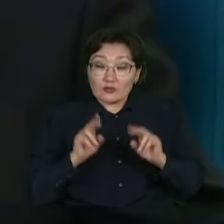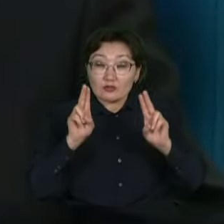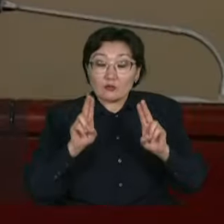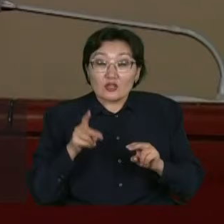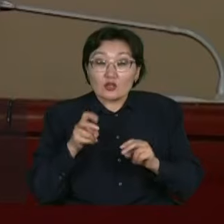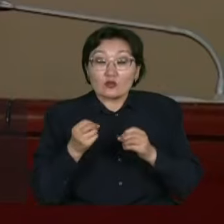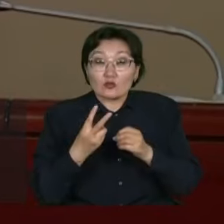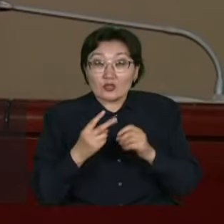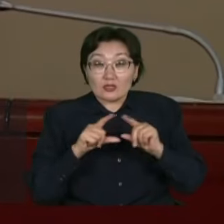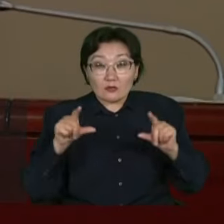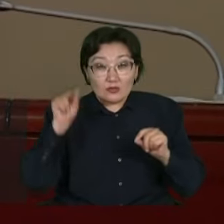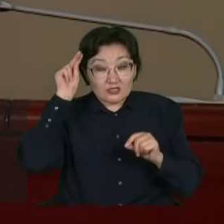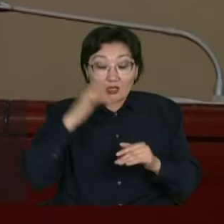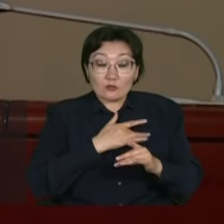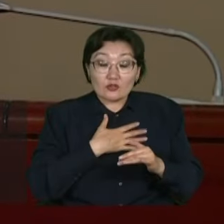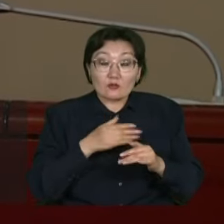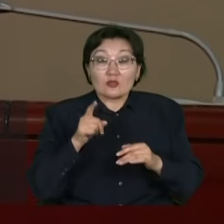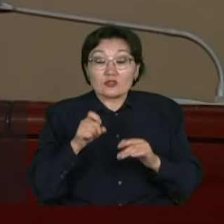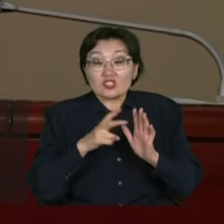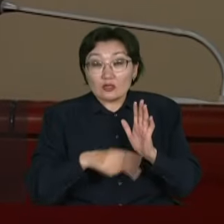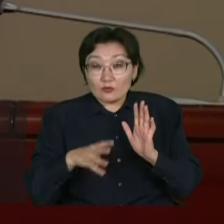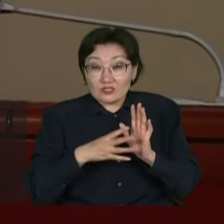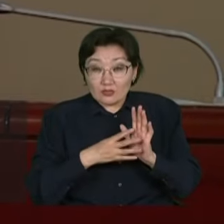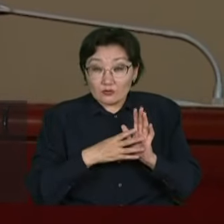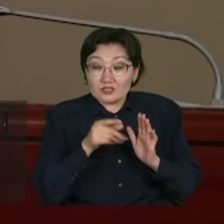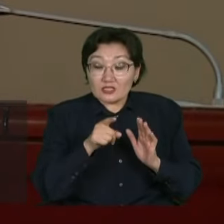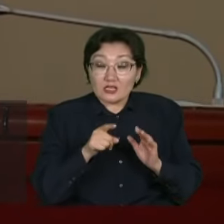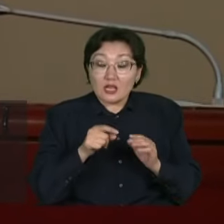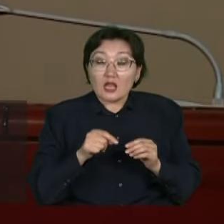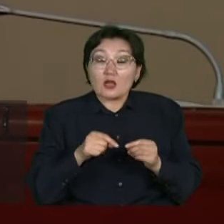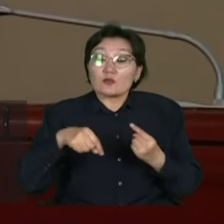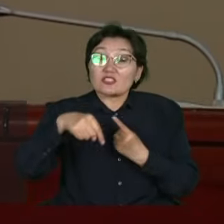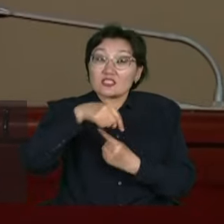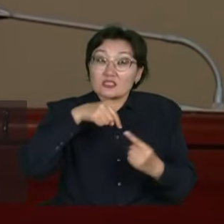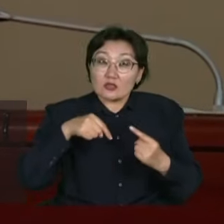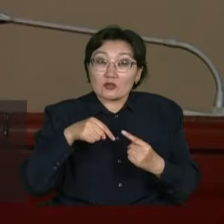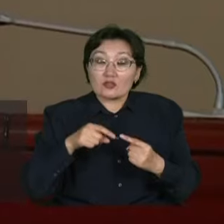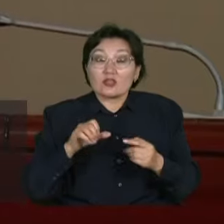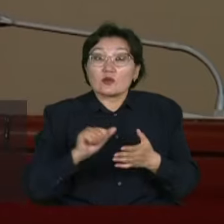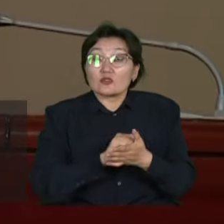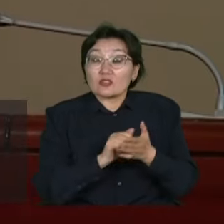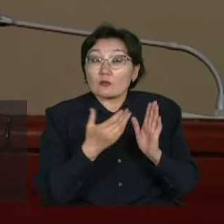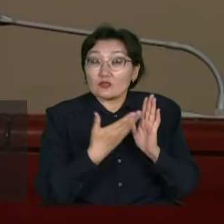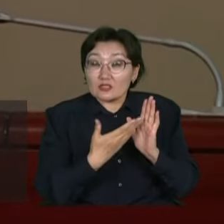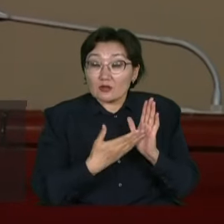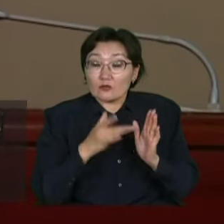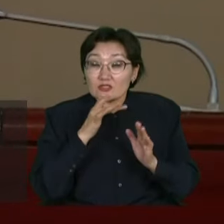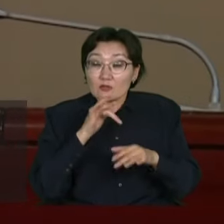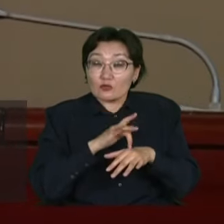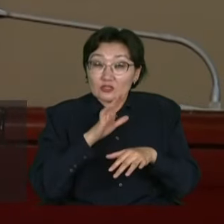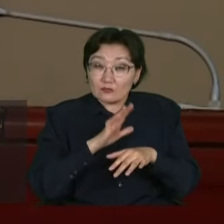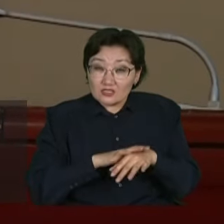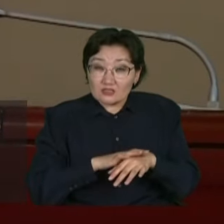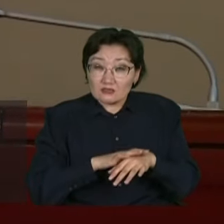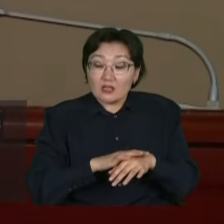мектепке тән. Қызылорда қаласы номері 179-ші мектептің кәсіпкері сертификатта көрсетілген жарамдық мерзімі